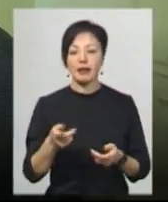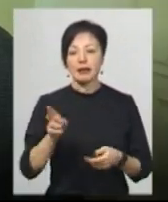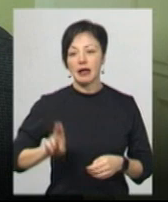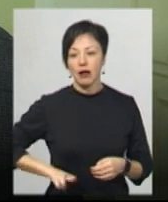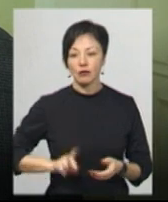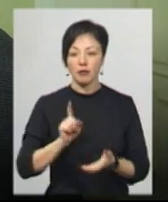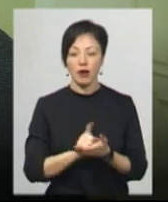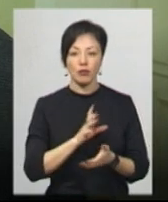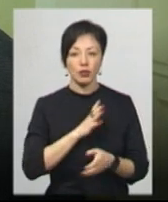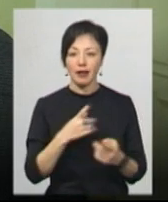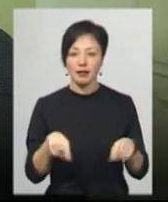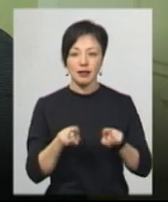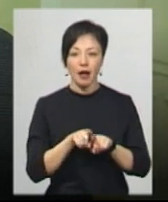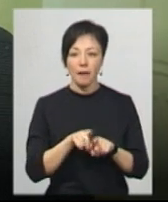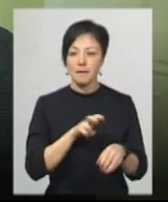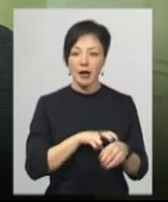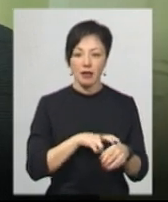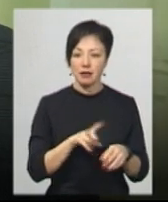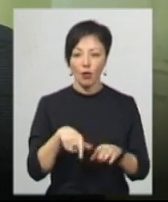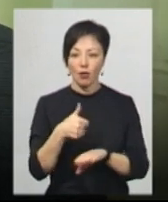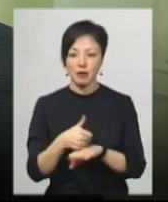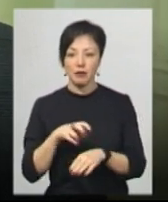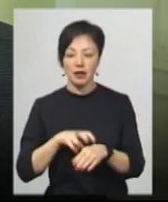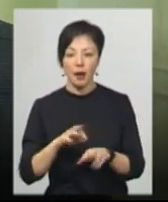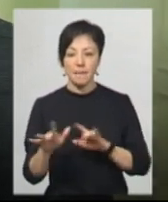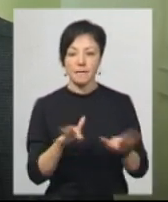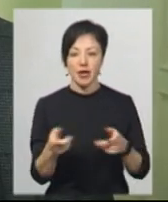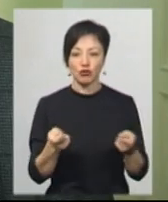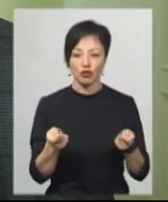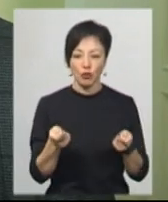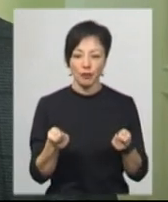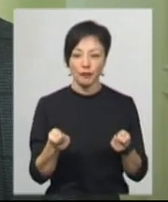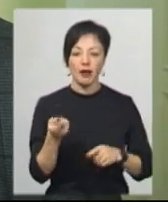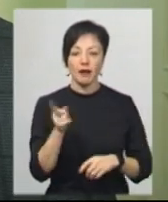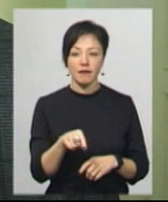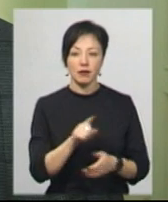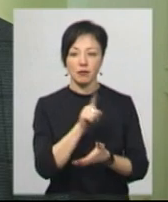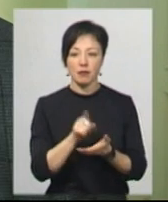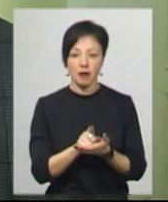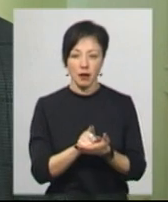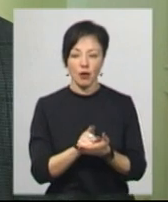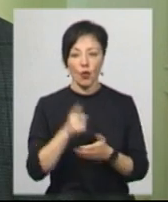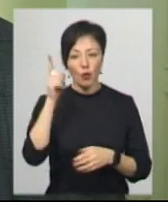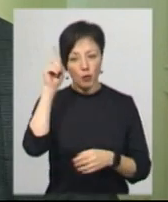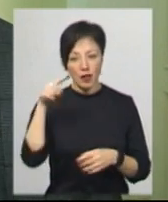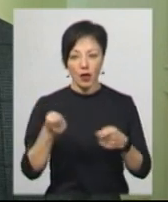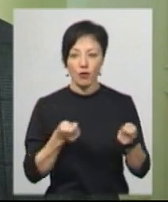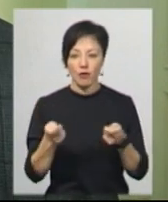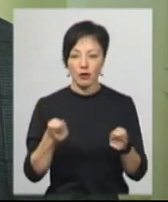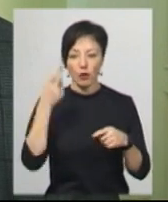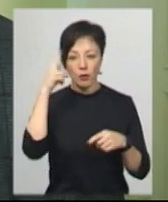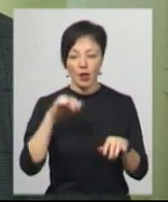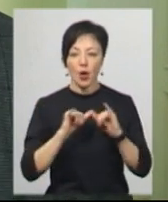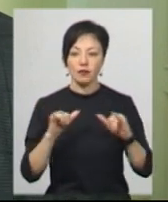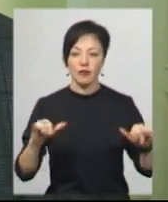бути не стільки медиком, не стільки головним лікарем, як менеджером. Тобто він має вміло керувати, вміло